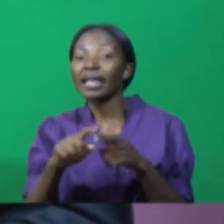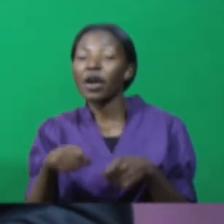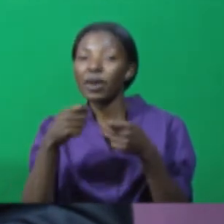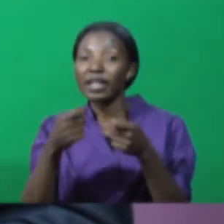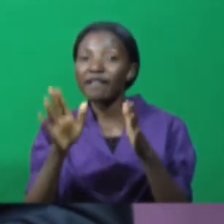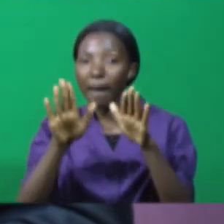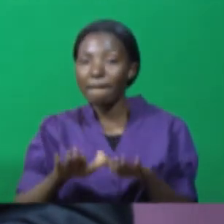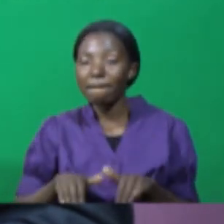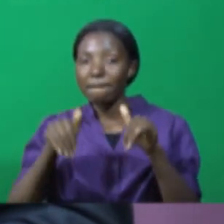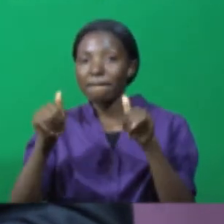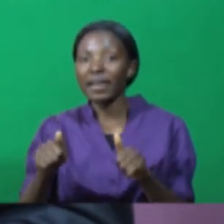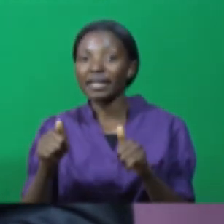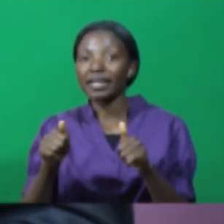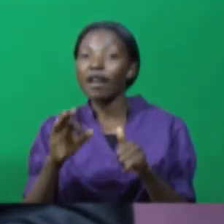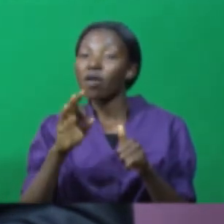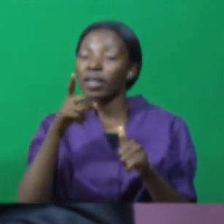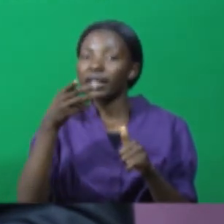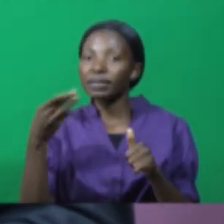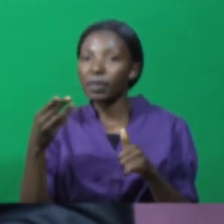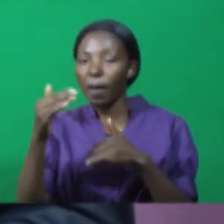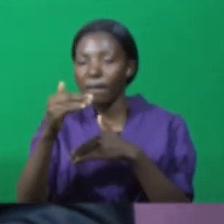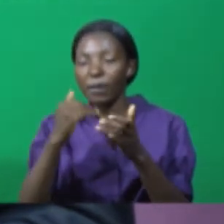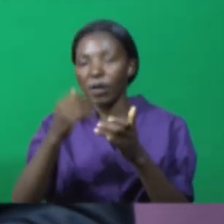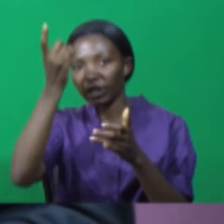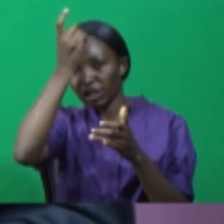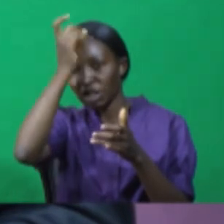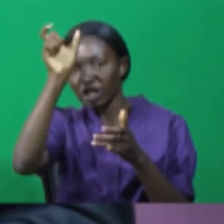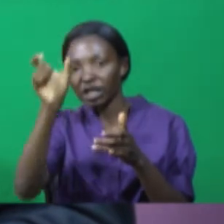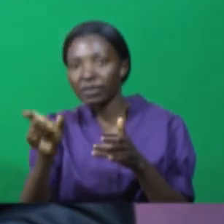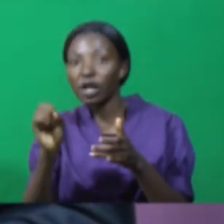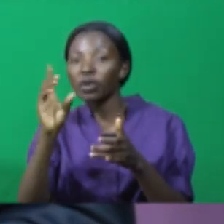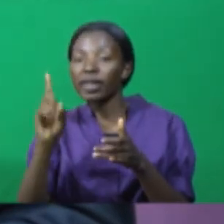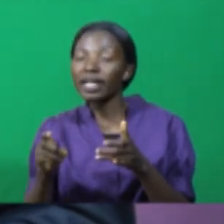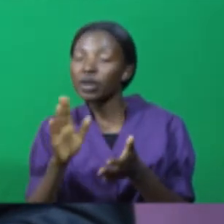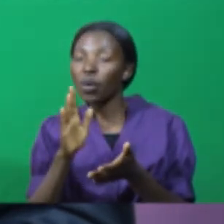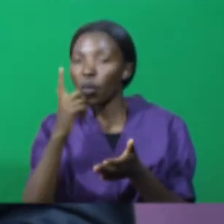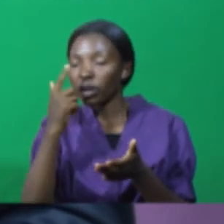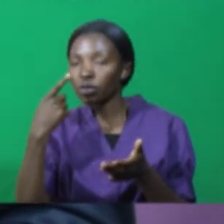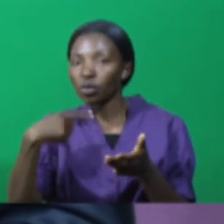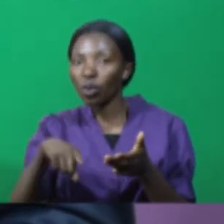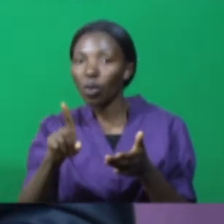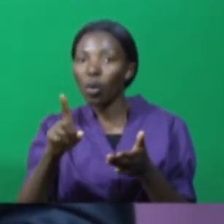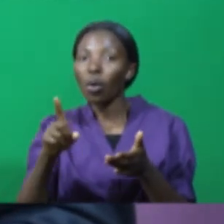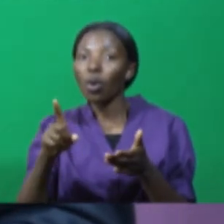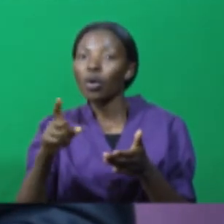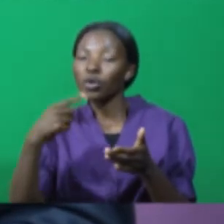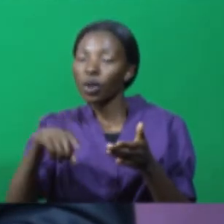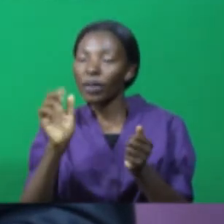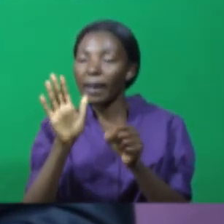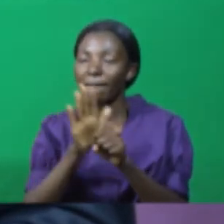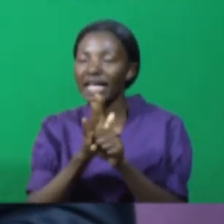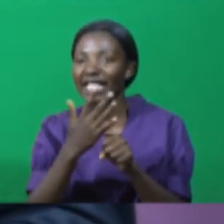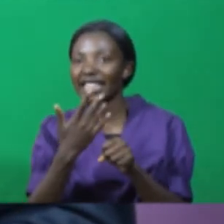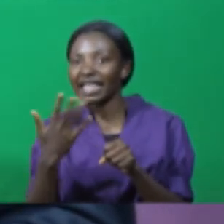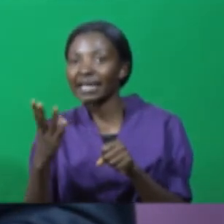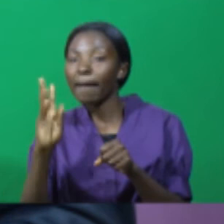ava nyasha pamberi pevaIgipita. Kuti kana muchizoenda murege kuenda musina chinhu. Asi mukadzi